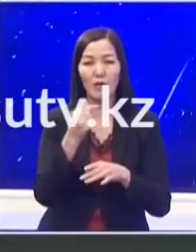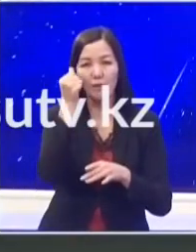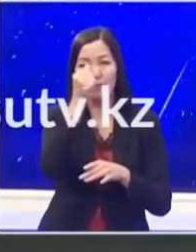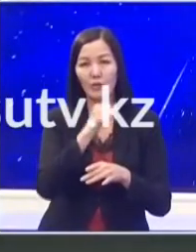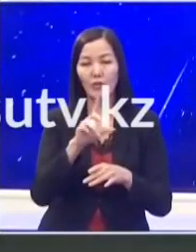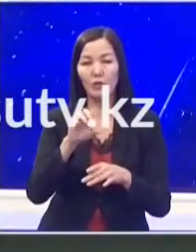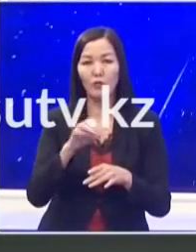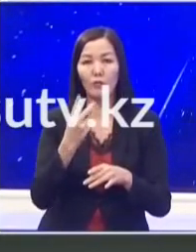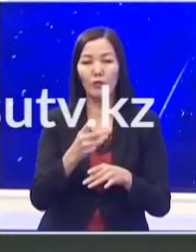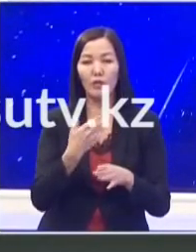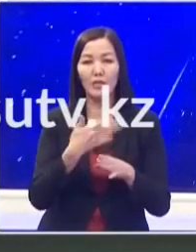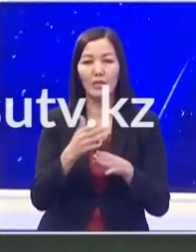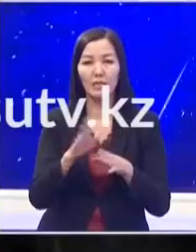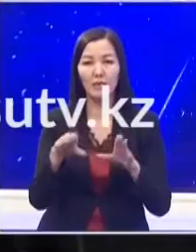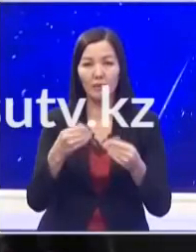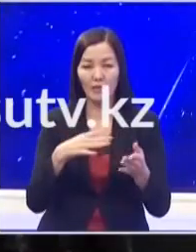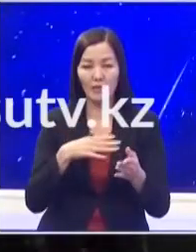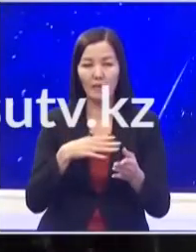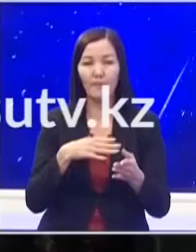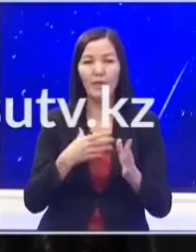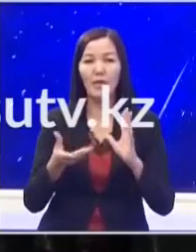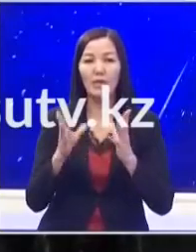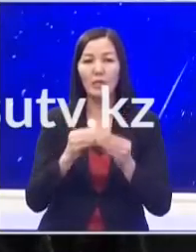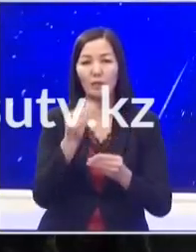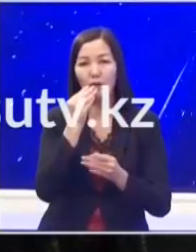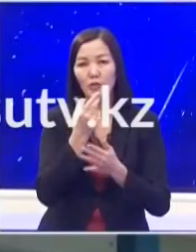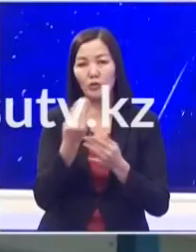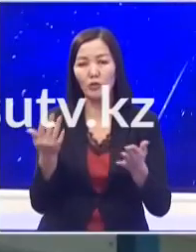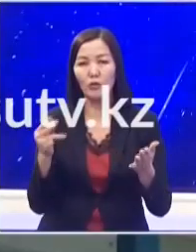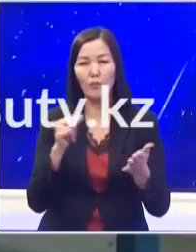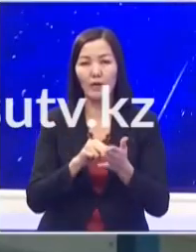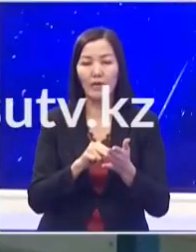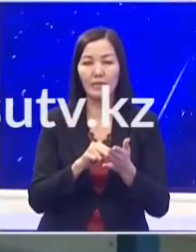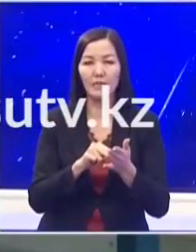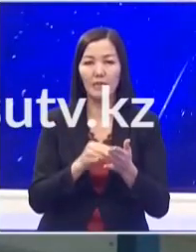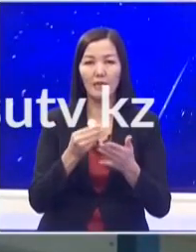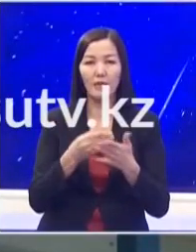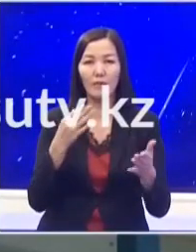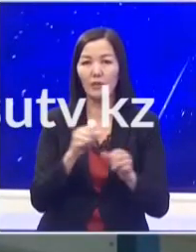0,1% жеңілдікпен несие берілген. Бұл жалпы облыста азық-түлік бағасын шеттен тыс